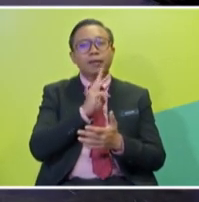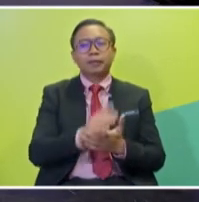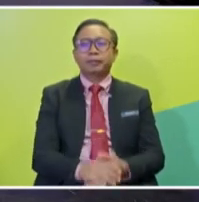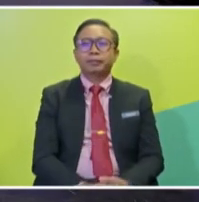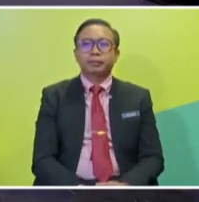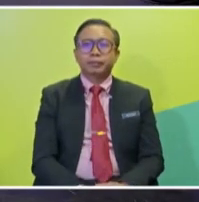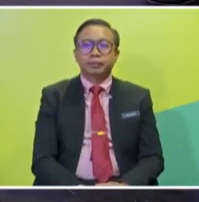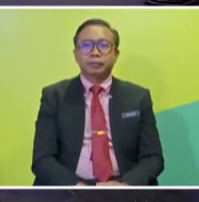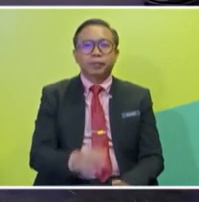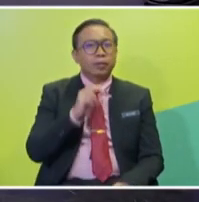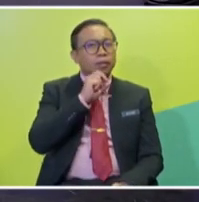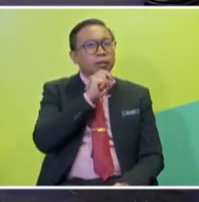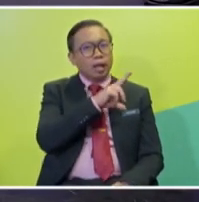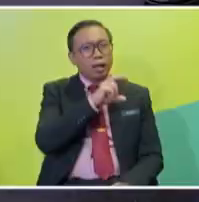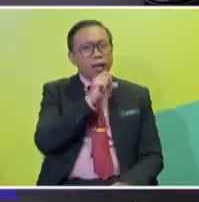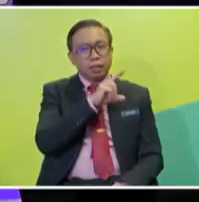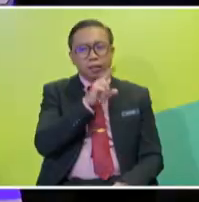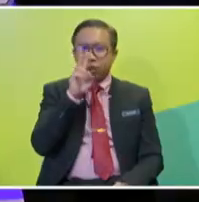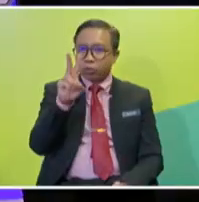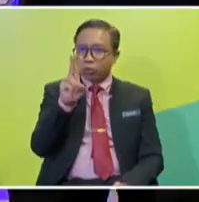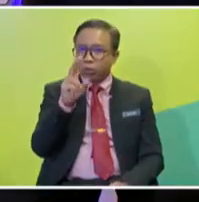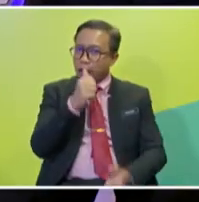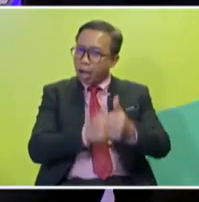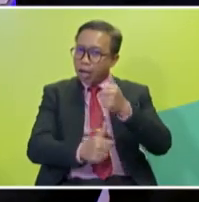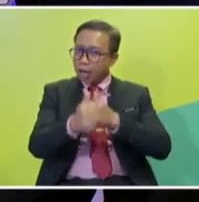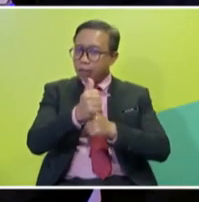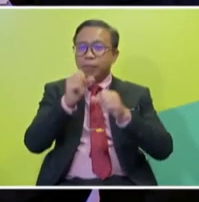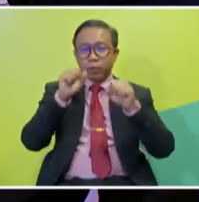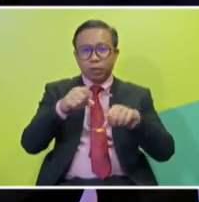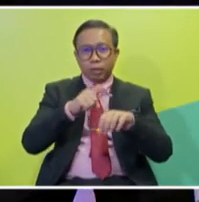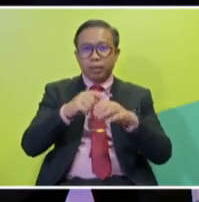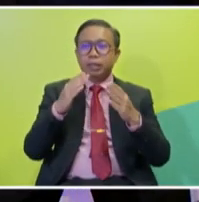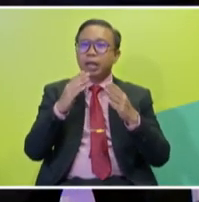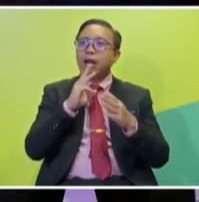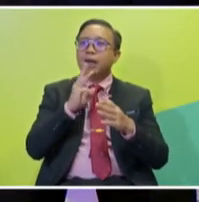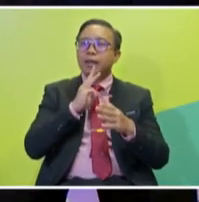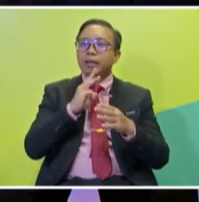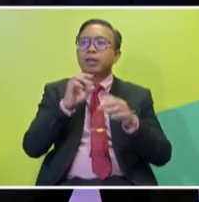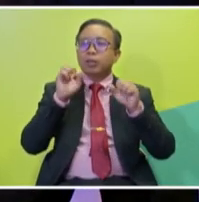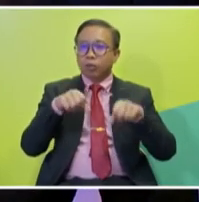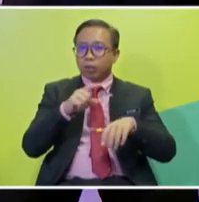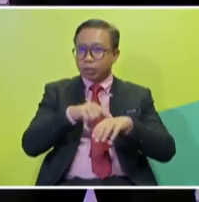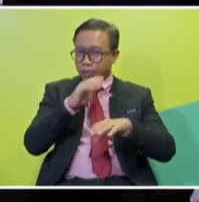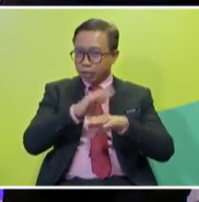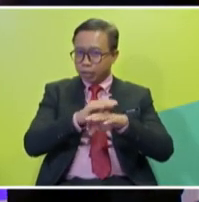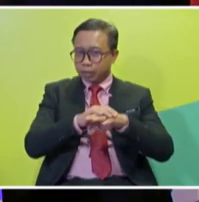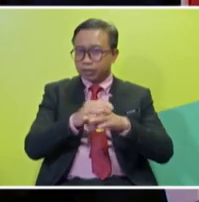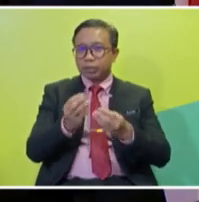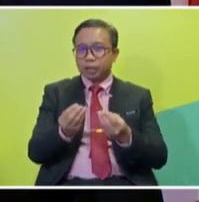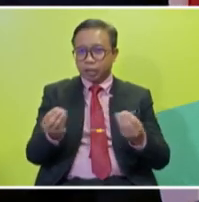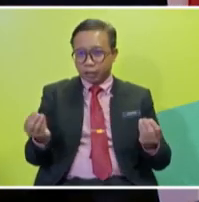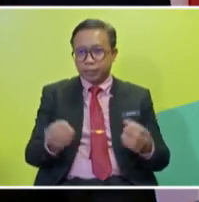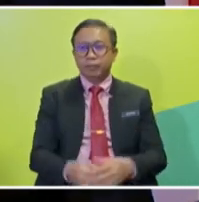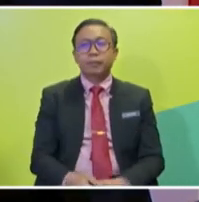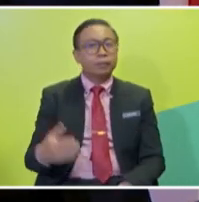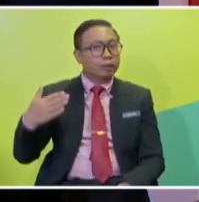kata ini adalah dua alam dia boleh berada dalam air boleh juga berada daratan Oke ikan Memang